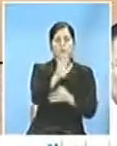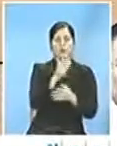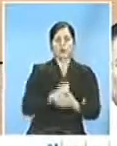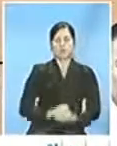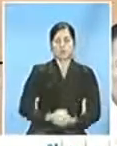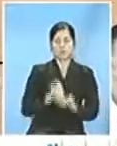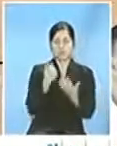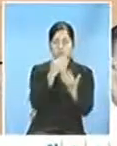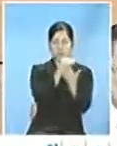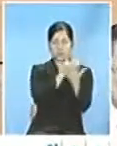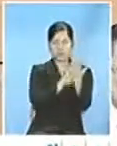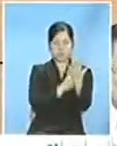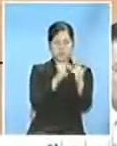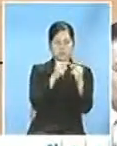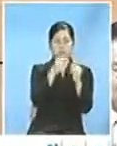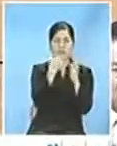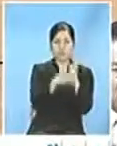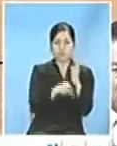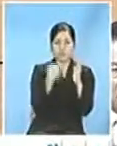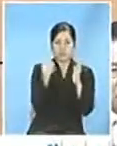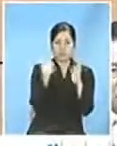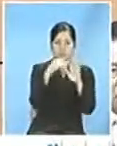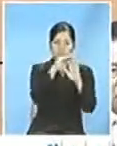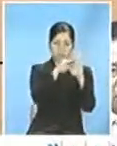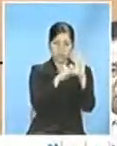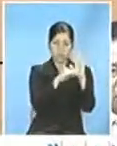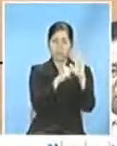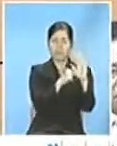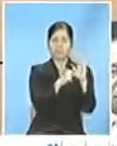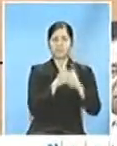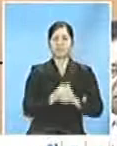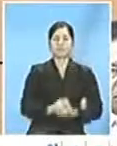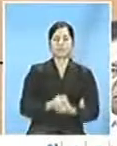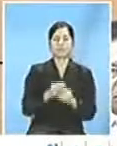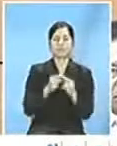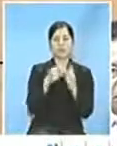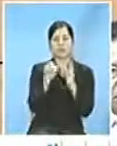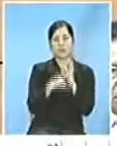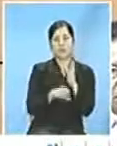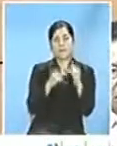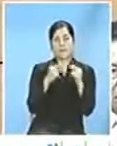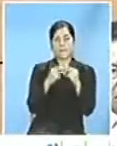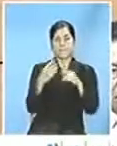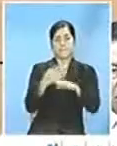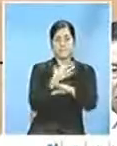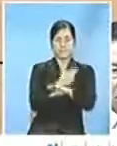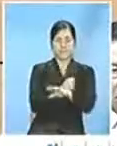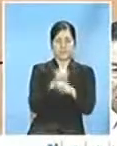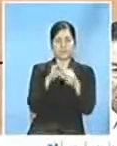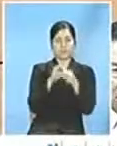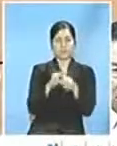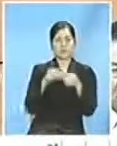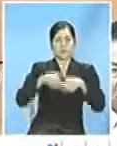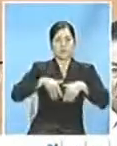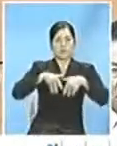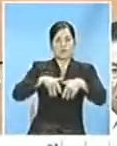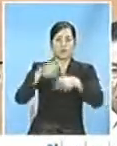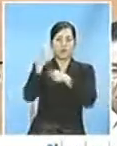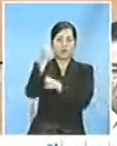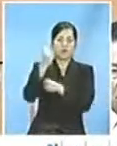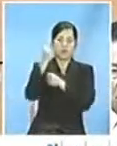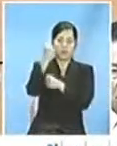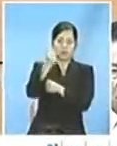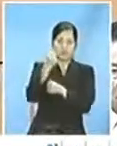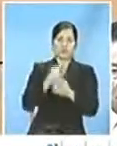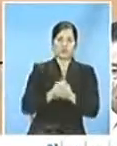ที่เขียนมาแล้วทั้งหมดไม่เป็นเพียงความผิดทางการเมืองของการชุมนุมทางการเมืองของการ